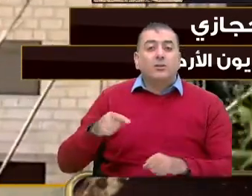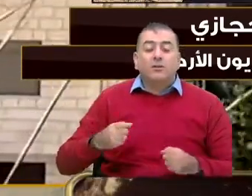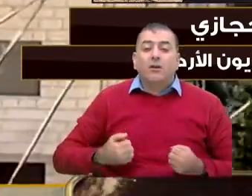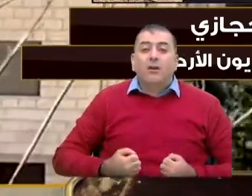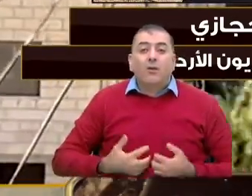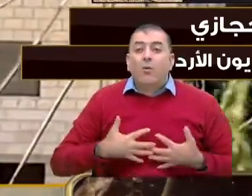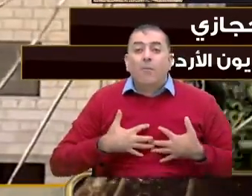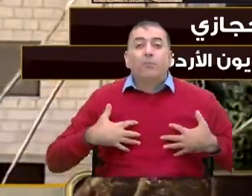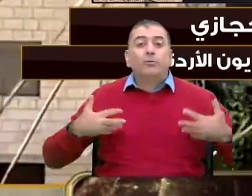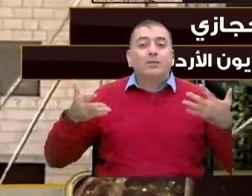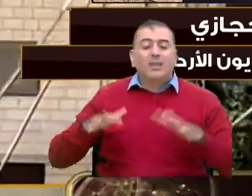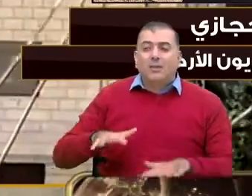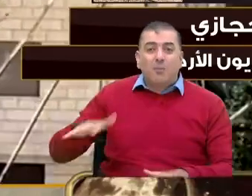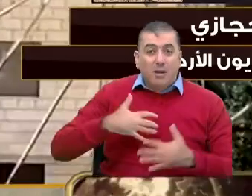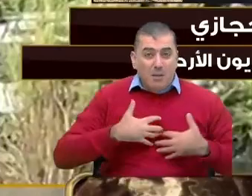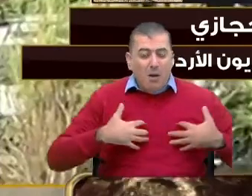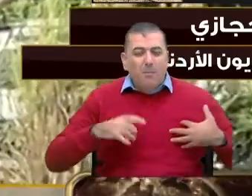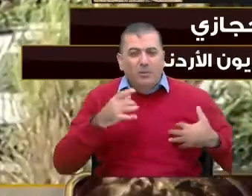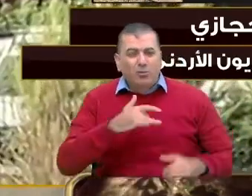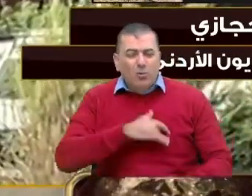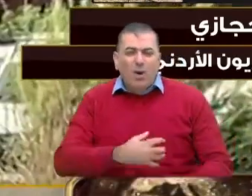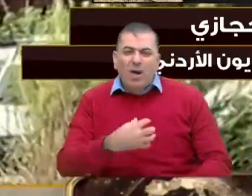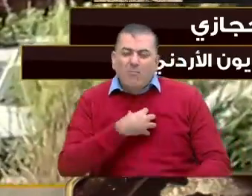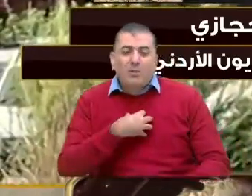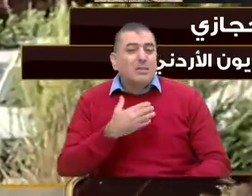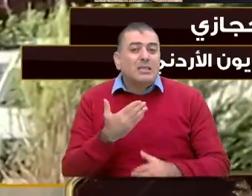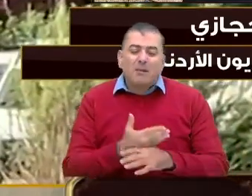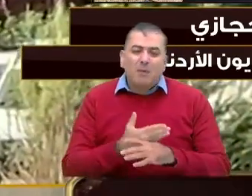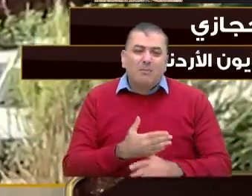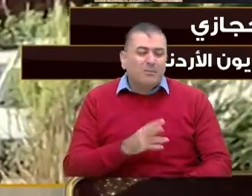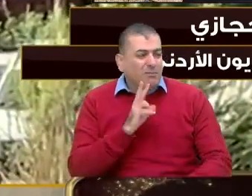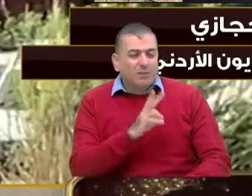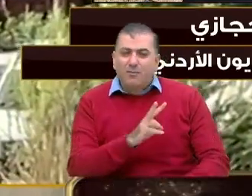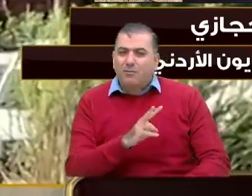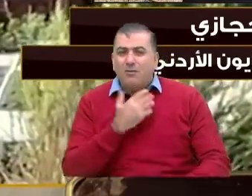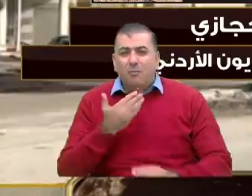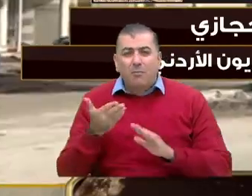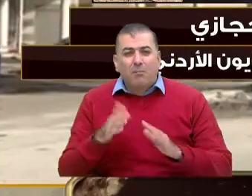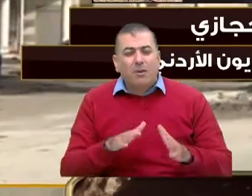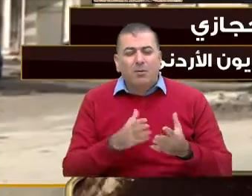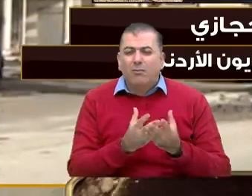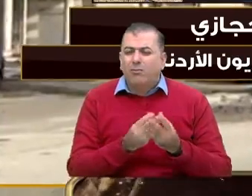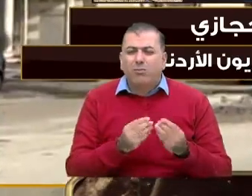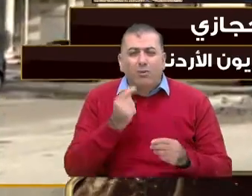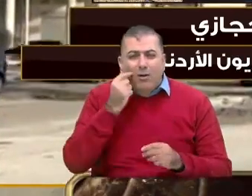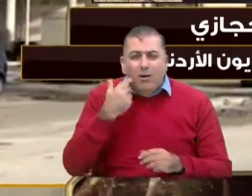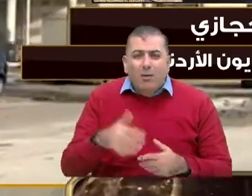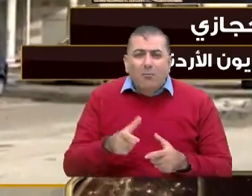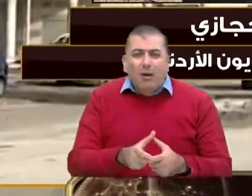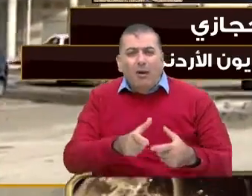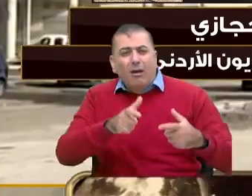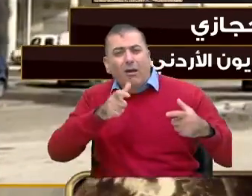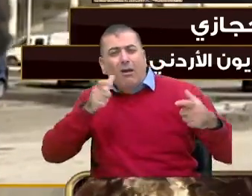فعلا ولكن ممزوجة بالألم والغصة والحزن نتيجة استشهاد الآلاف من